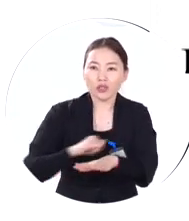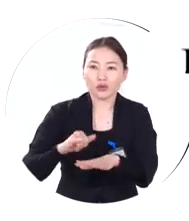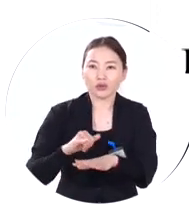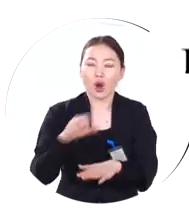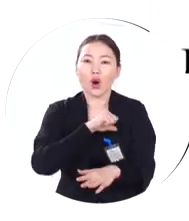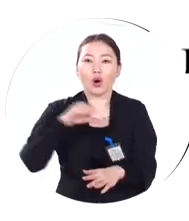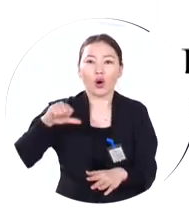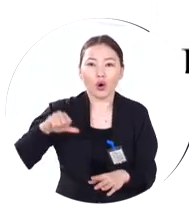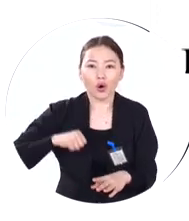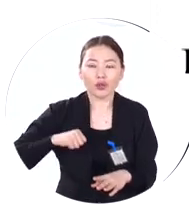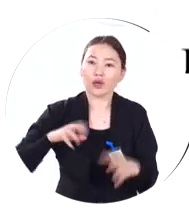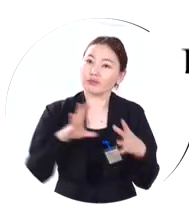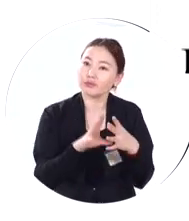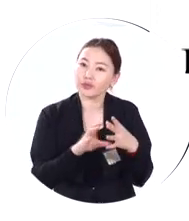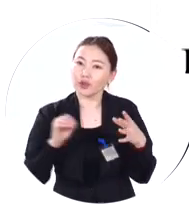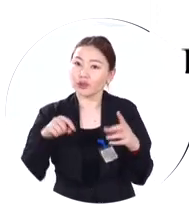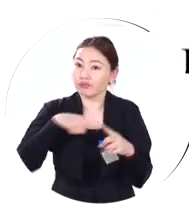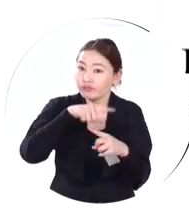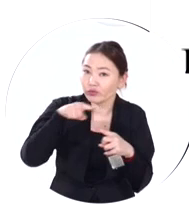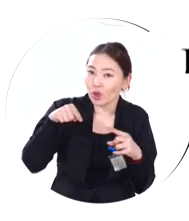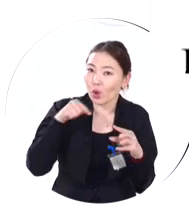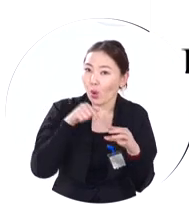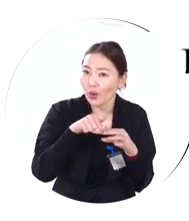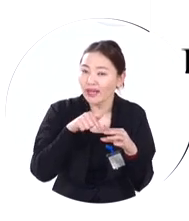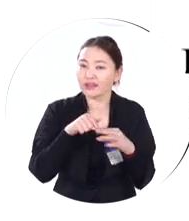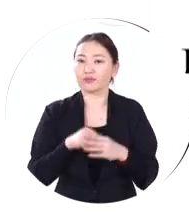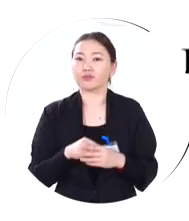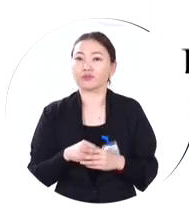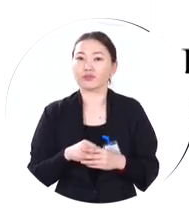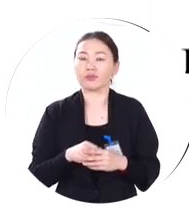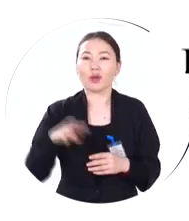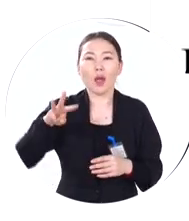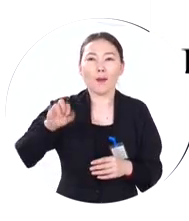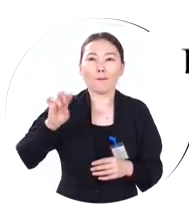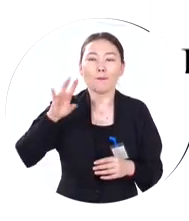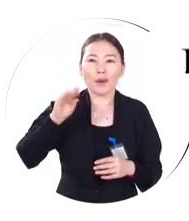хүрээ эрх мэдлийг тогтоохоор өрсөлдөж манж улс түүний эсрэг хүчин мөхөсдөж байв.